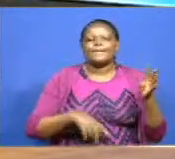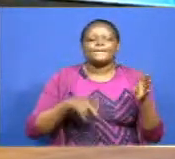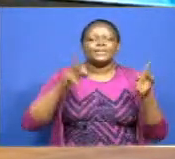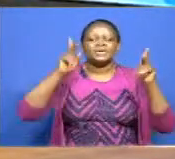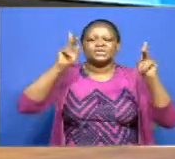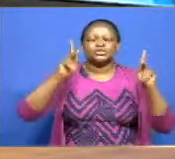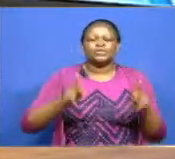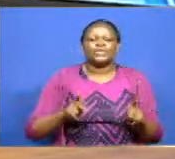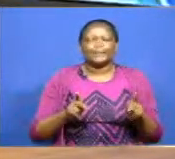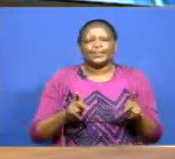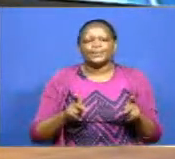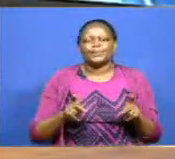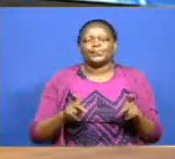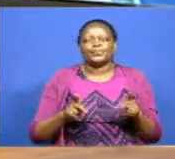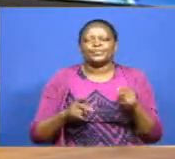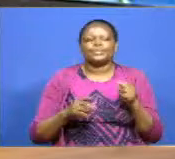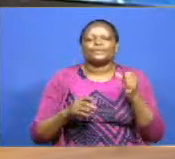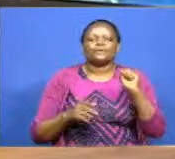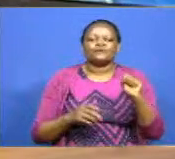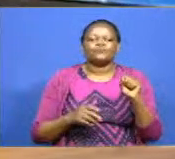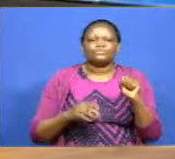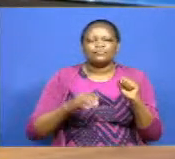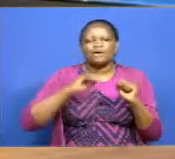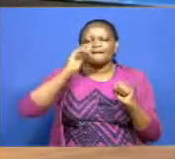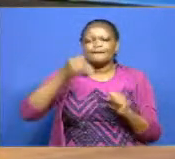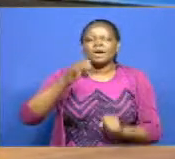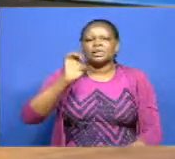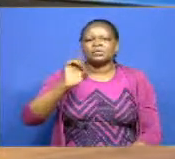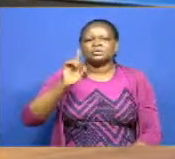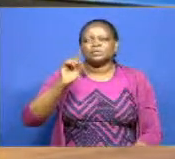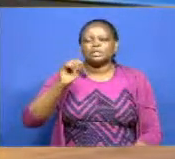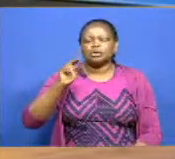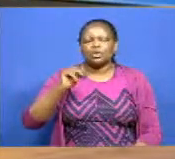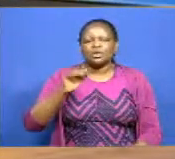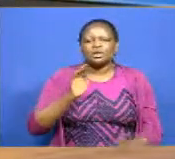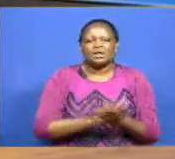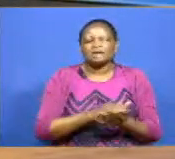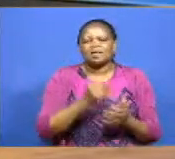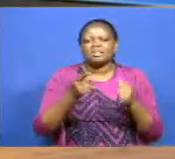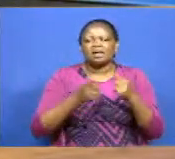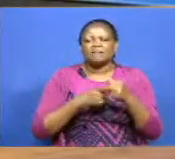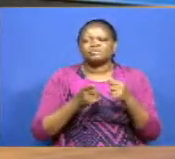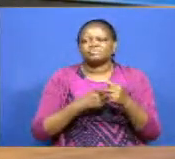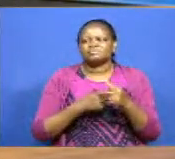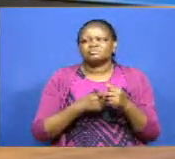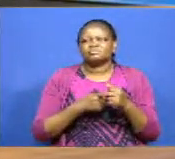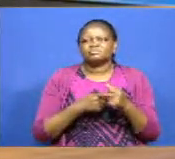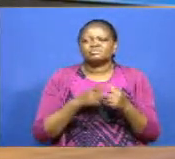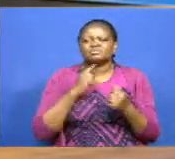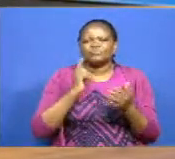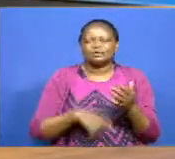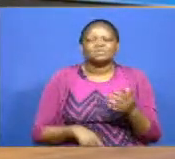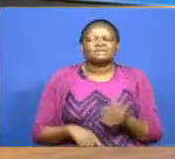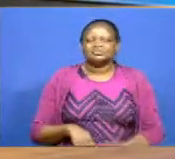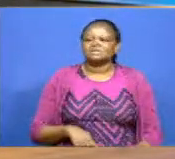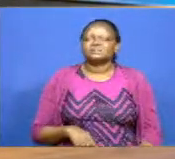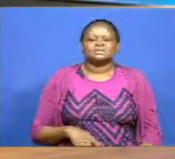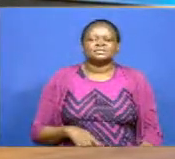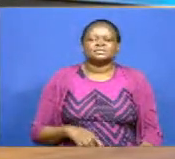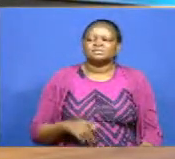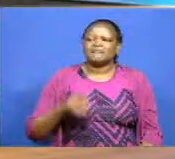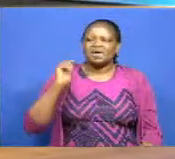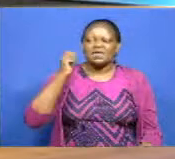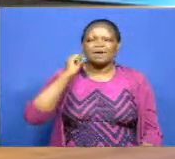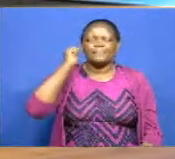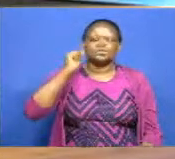Kisumu. Willie anasema Mount Elgon, na Benjamin Muridhi anasema siasa tamu ya Kenya, no pain no gain.